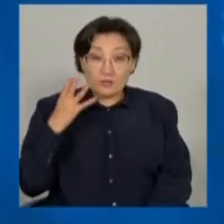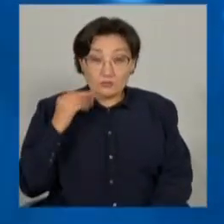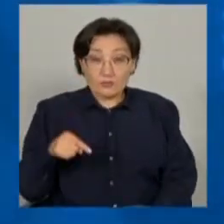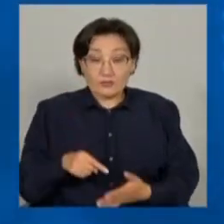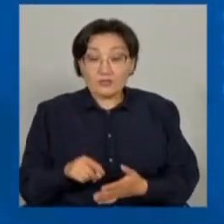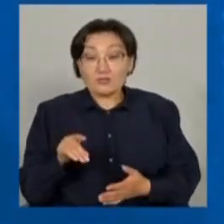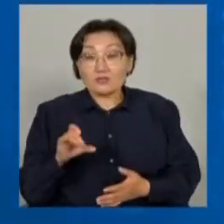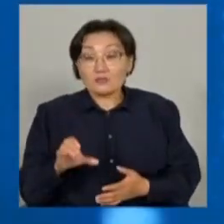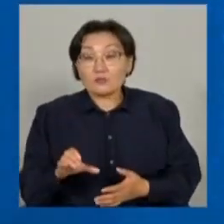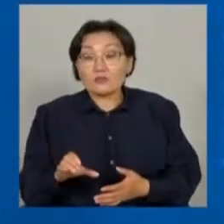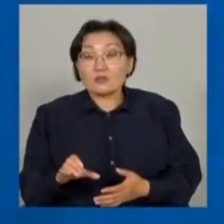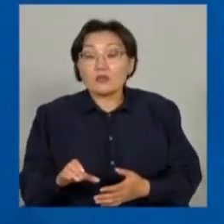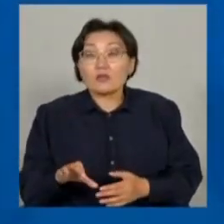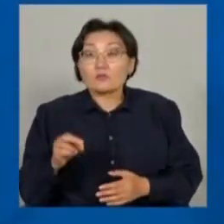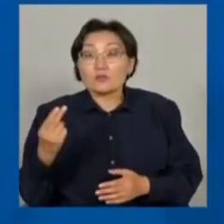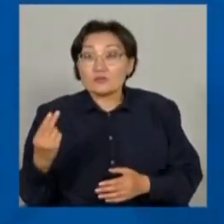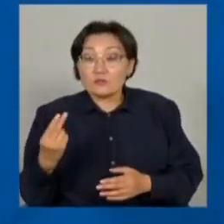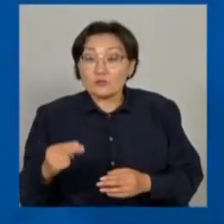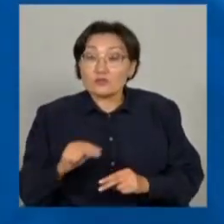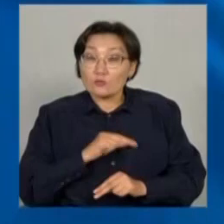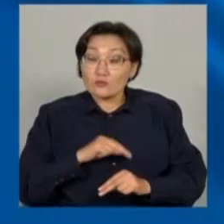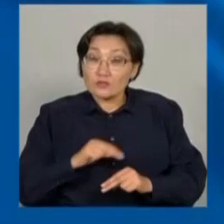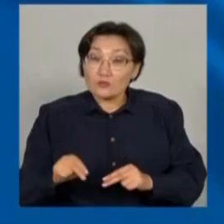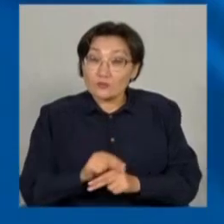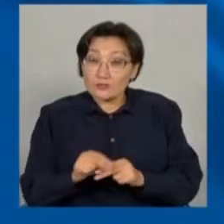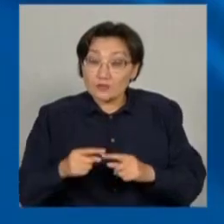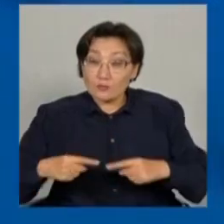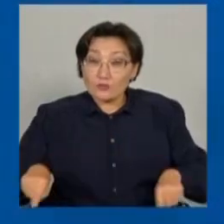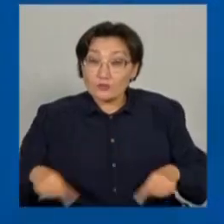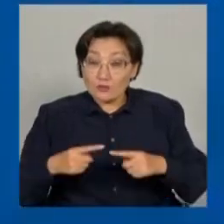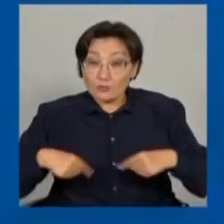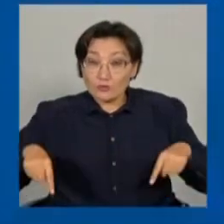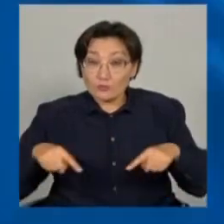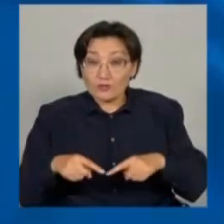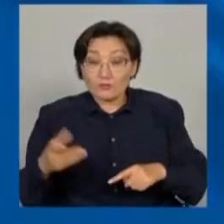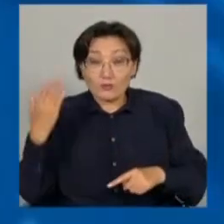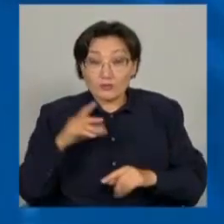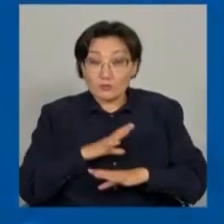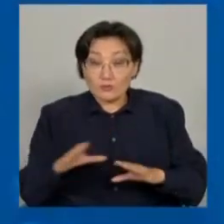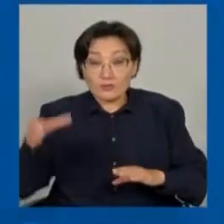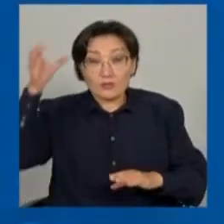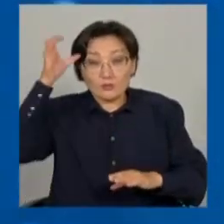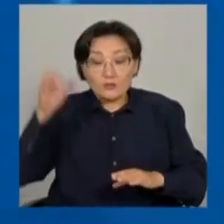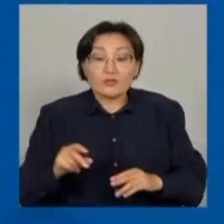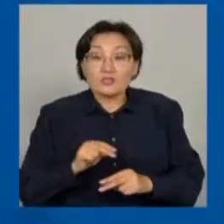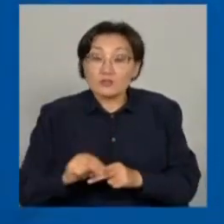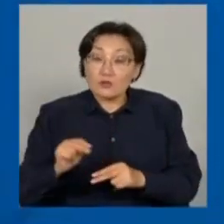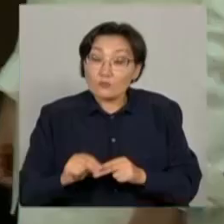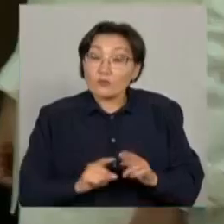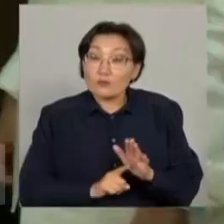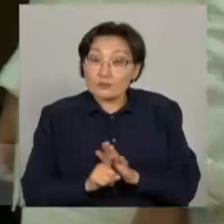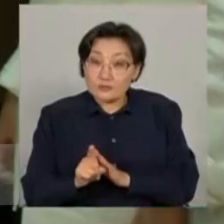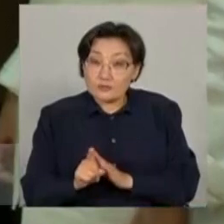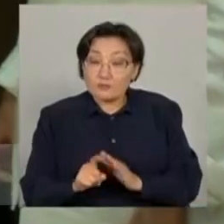Алматыдағы кеңес әлеуметтік бейімдеу және еңбекті оңалту орталығы елімізде бұрын-соңды болмаған ғылыми әдістемемен емдеуді